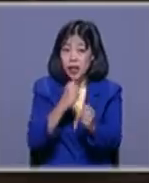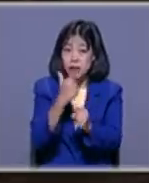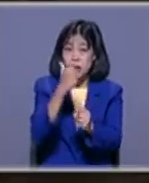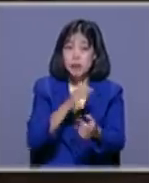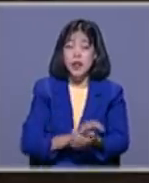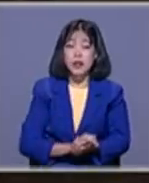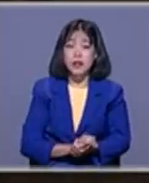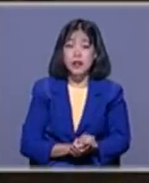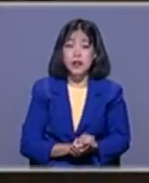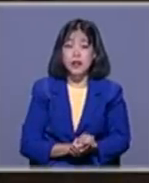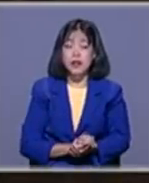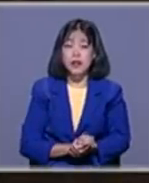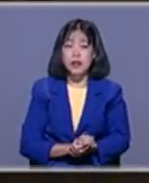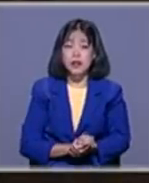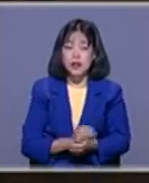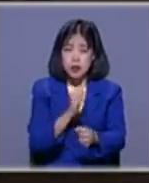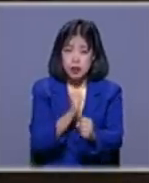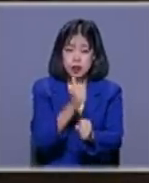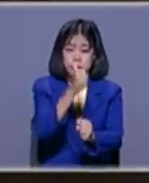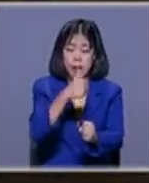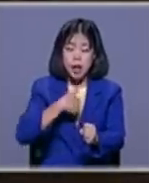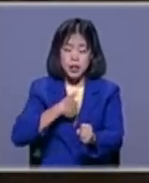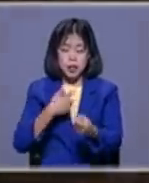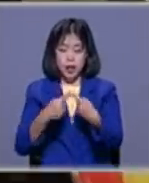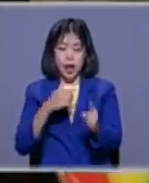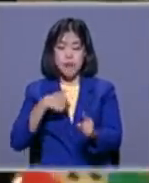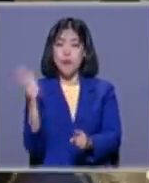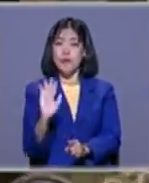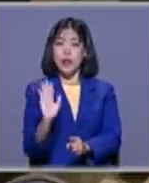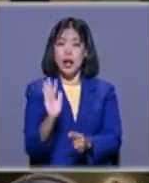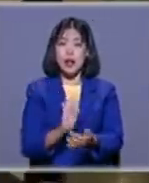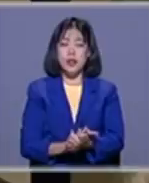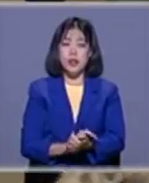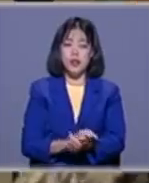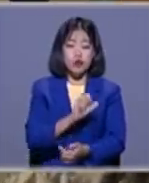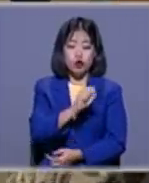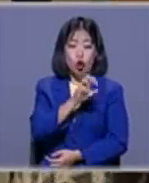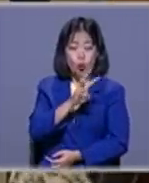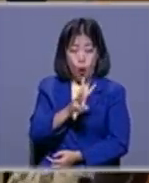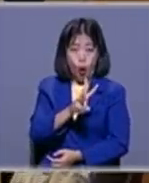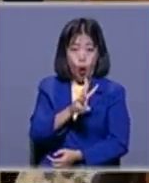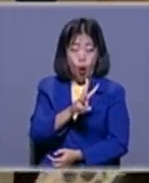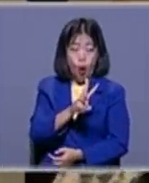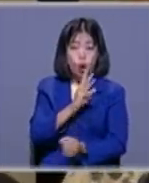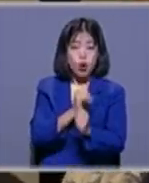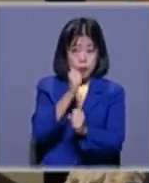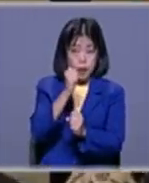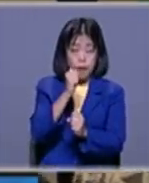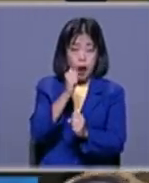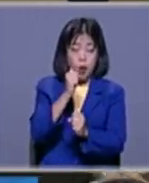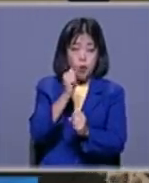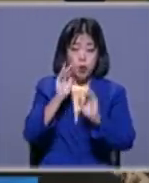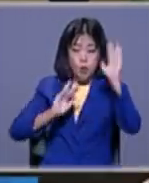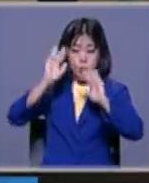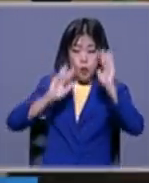แก้ป ั ญหาผ ิ วน้ำ อ๋อสำหรับผิวน้ำทำได้แต่คงทำไม่ได้กับทุกฉบับ สวเนี่ยมีสิทธิ์โหวตแค่นายกไม่มีช่องหมายถึงว่าที่จะให้ส